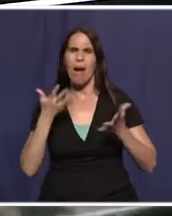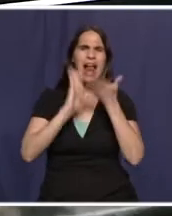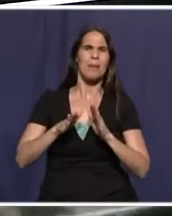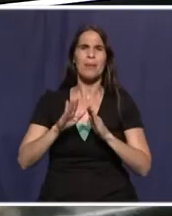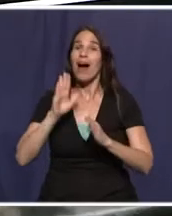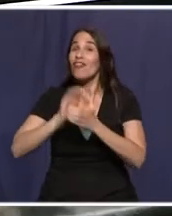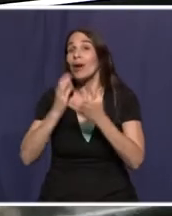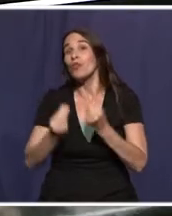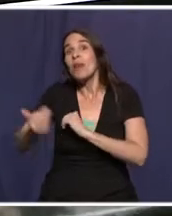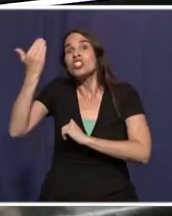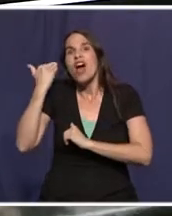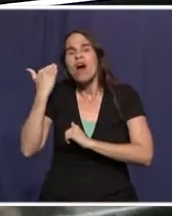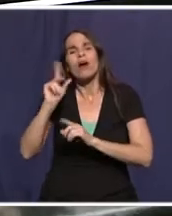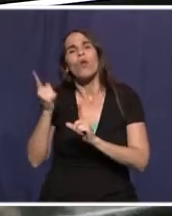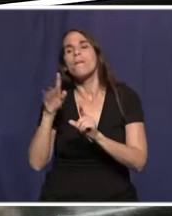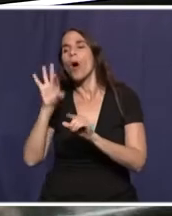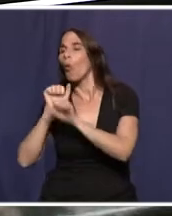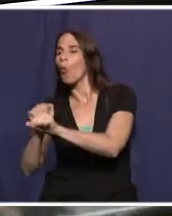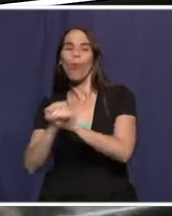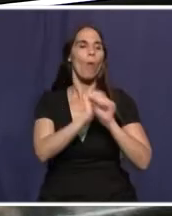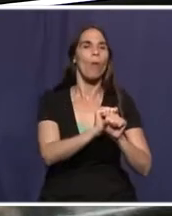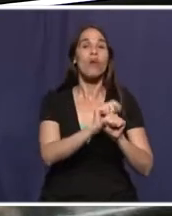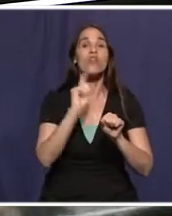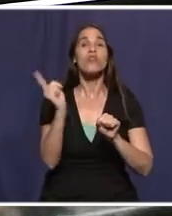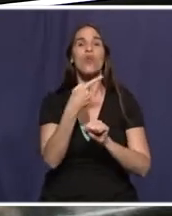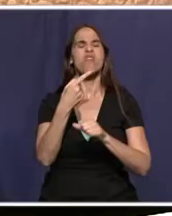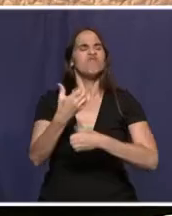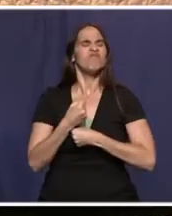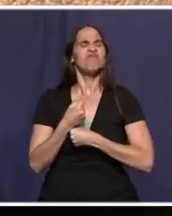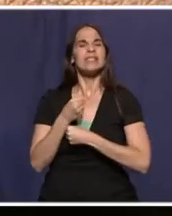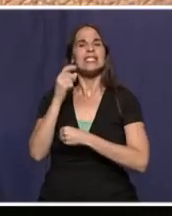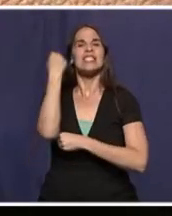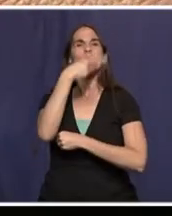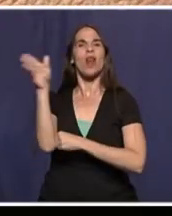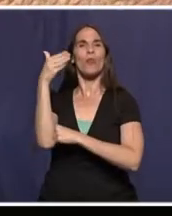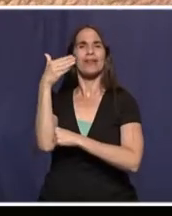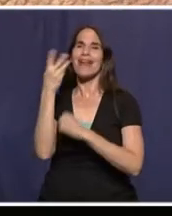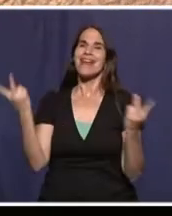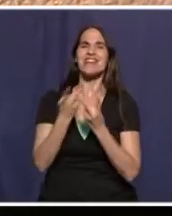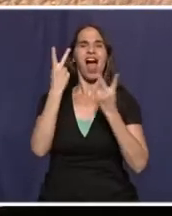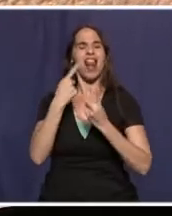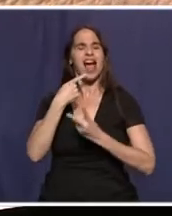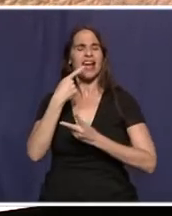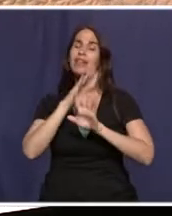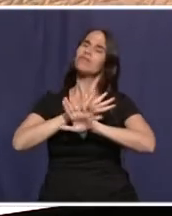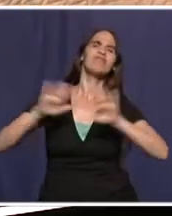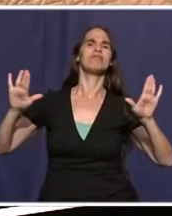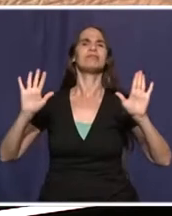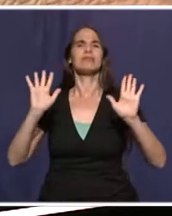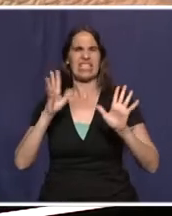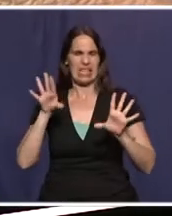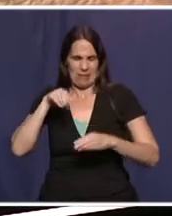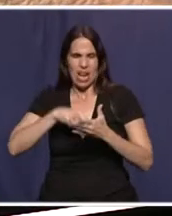חברים טובים לשעבר, כולם בחרו מחנה. כולם דפקו בזהותם הלאומית. כמה קל לפצל וליצוק תווים מחדש בעת פחד